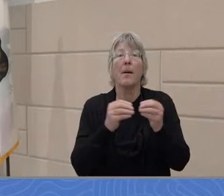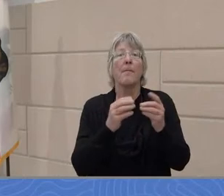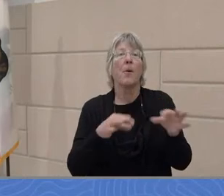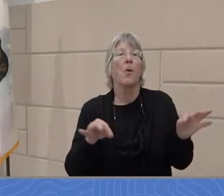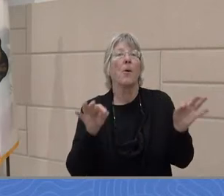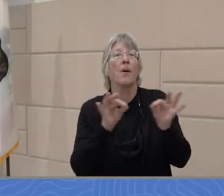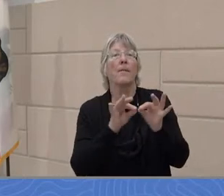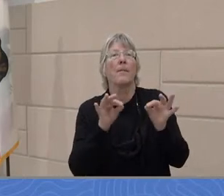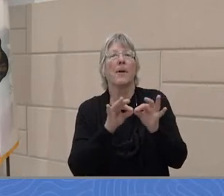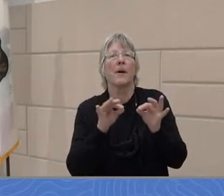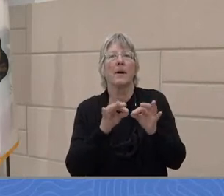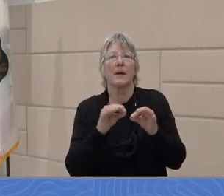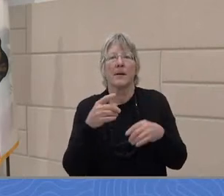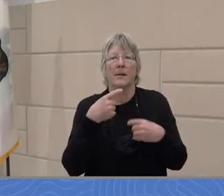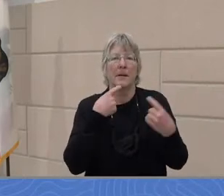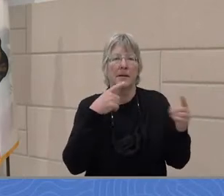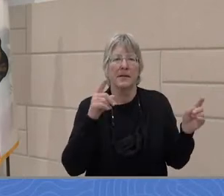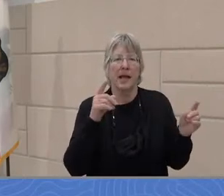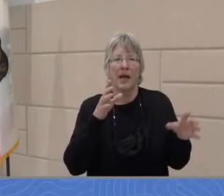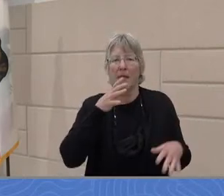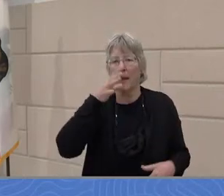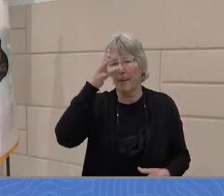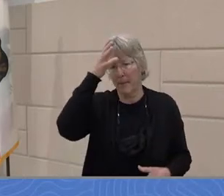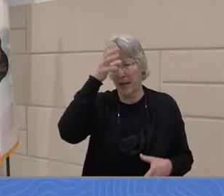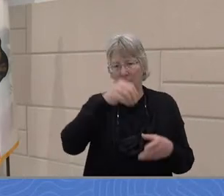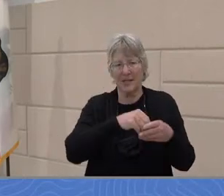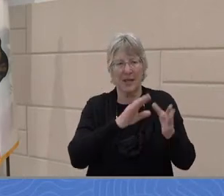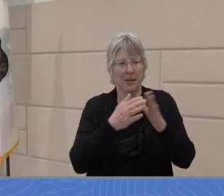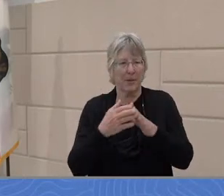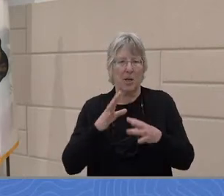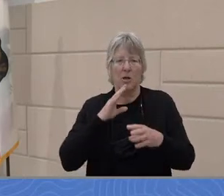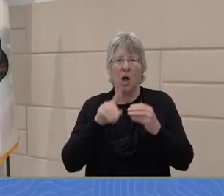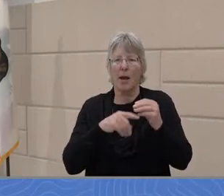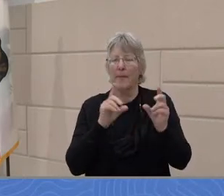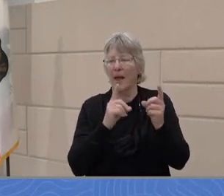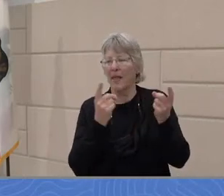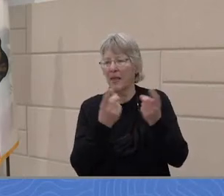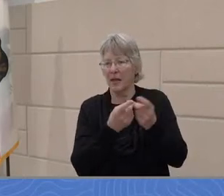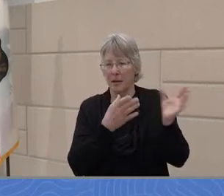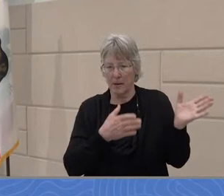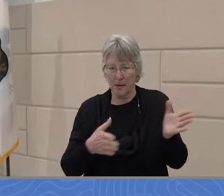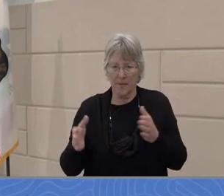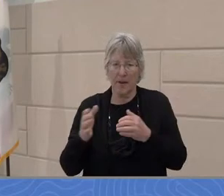ថាវិការទទួលនឹងសិស្សត្រឡប់ត្រឡប់ទៅចូលរៀនវិញ